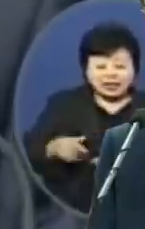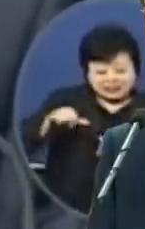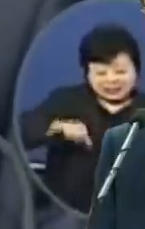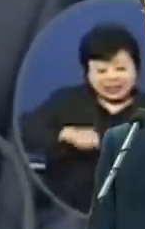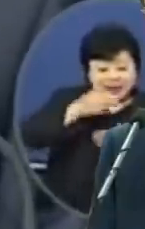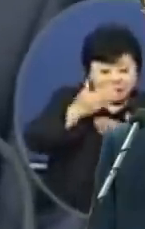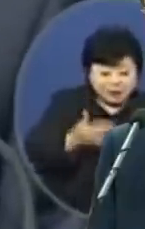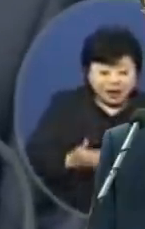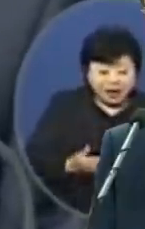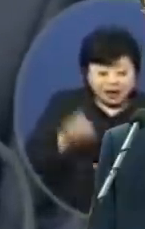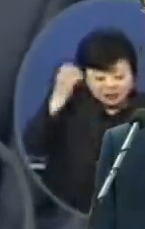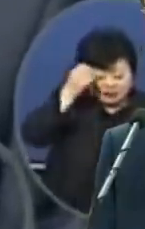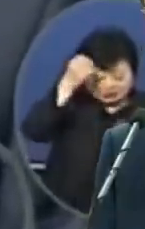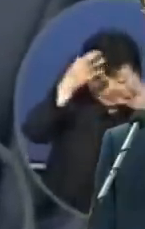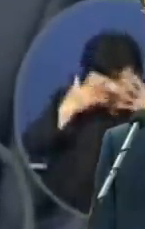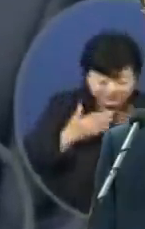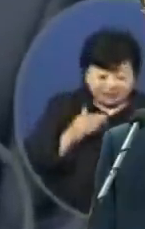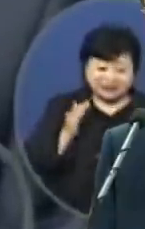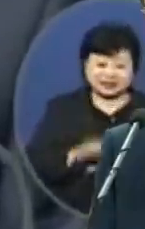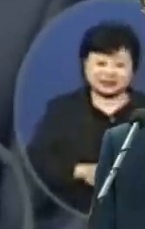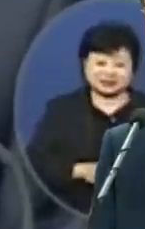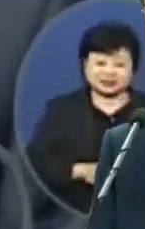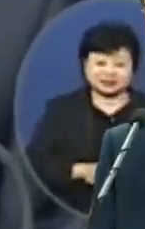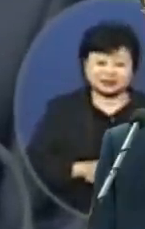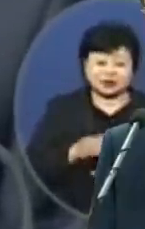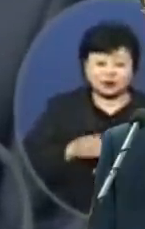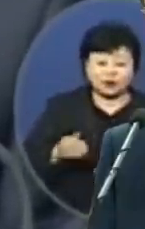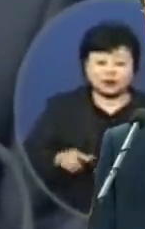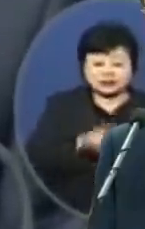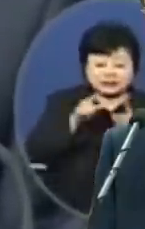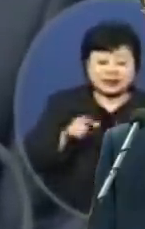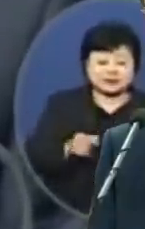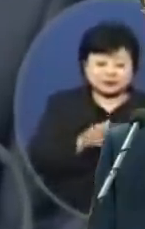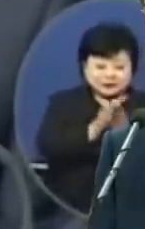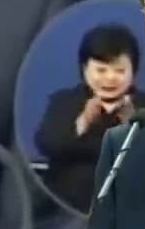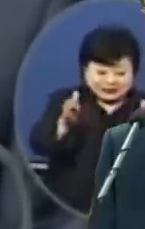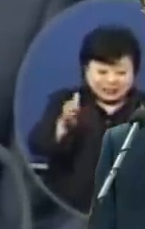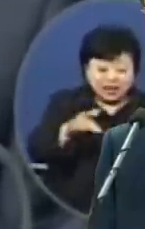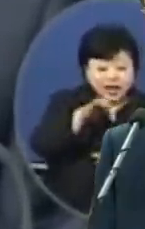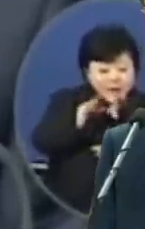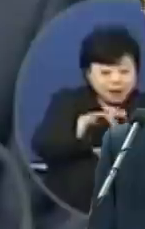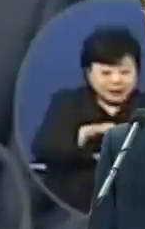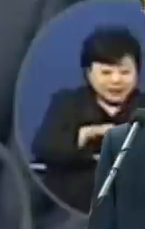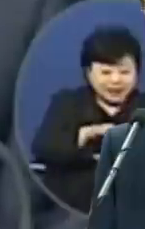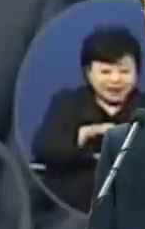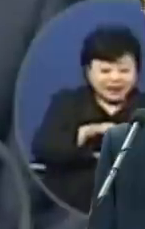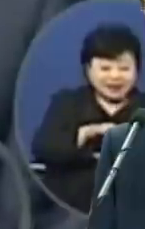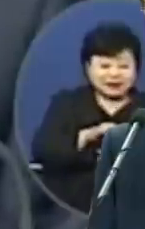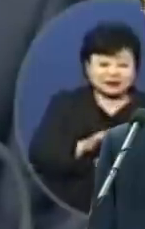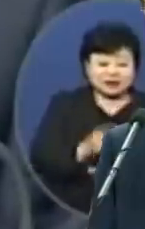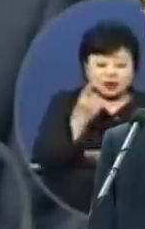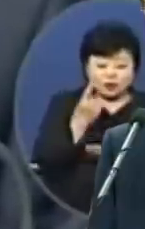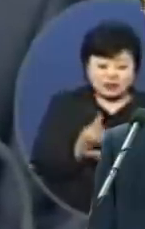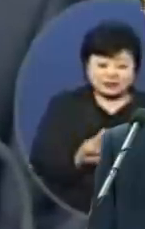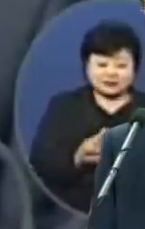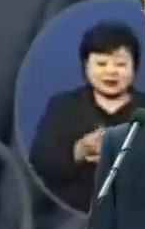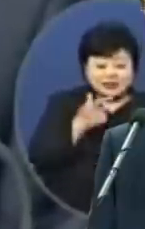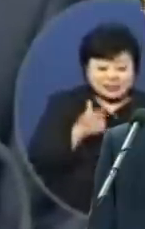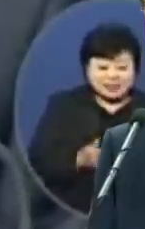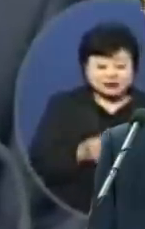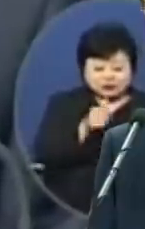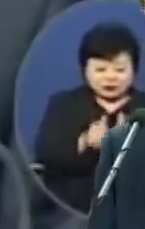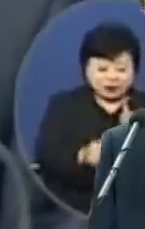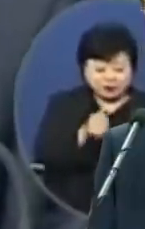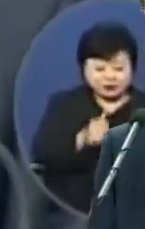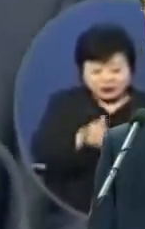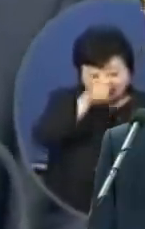세례받으시고 성령이 임하셔서 공생애를 시작한 것입니다. 그때 마귀가 와서 예수님을